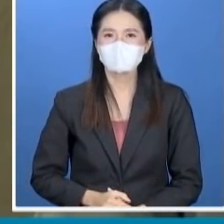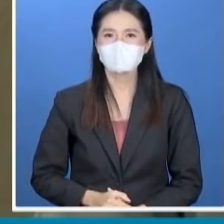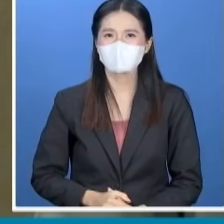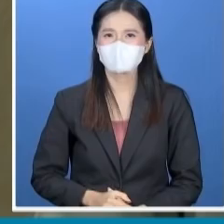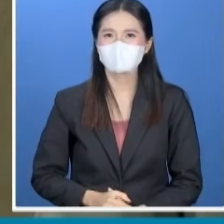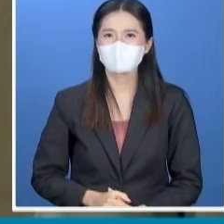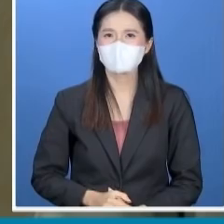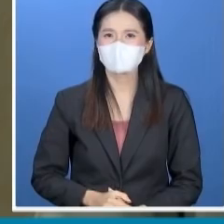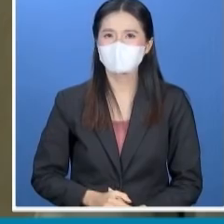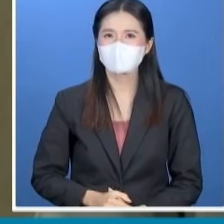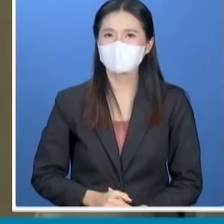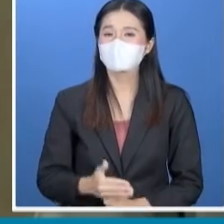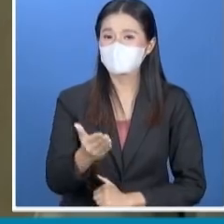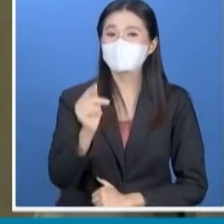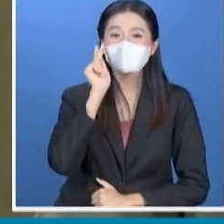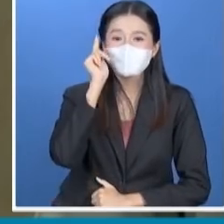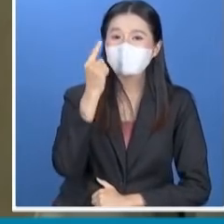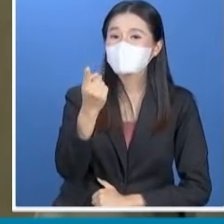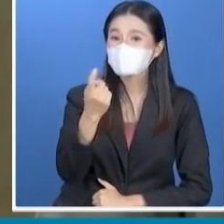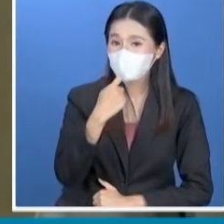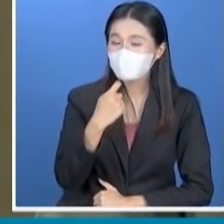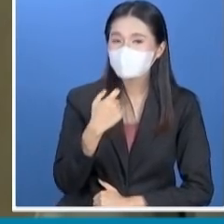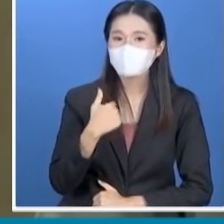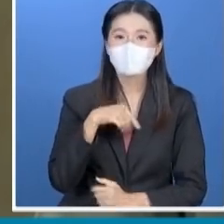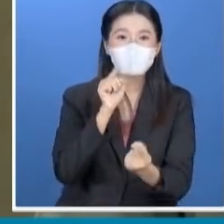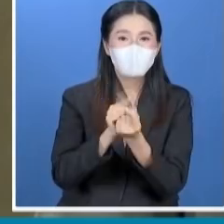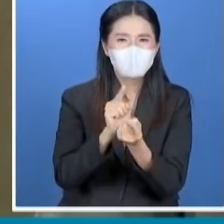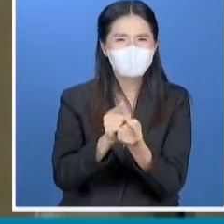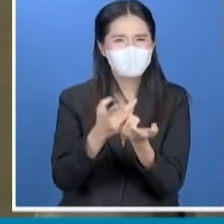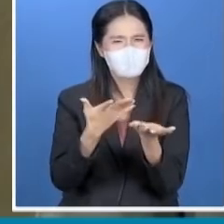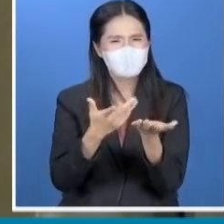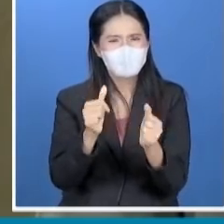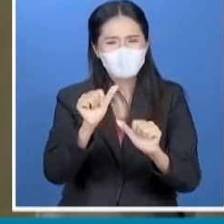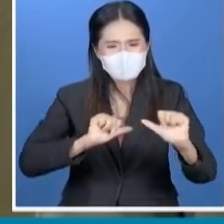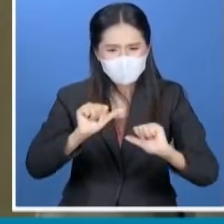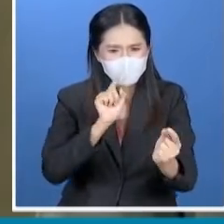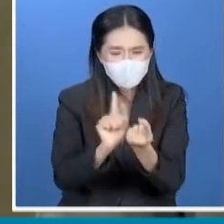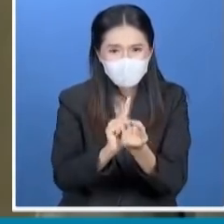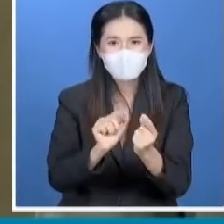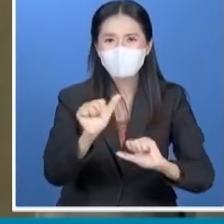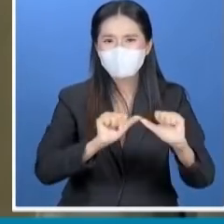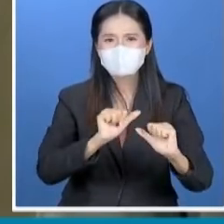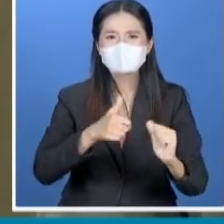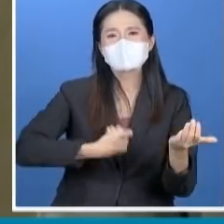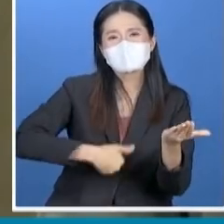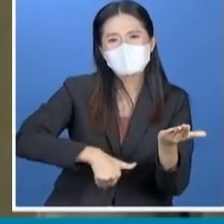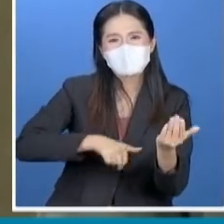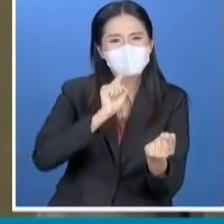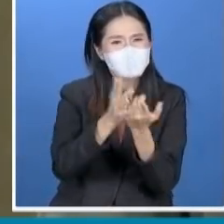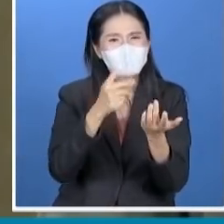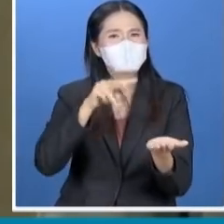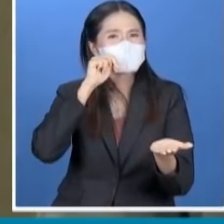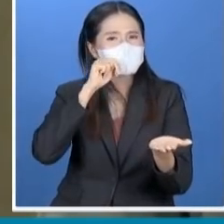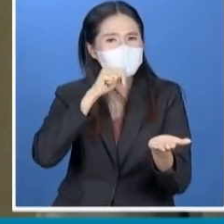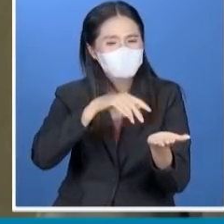ตรงที่น้องนักข่าวที่ถามล่าสุดว่าพบสารอะไรเนี่ยมันไม่พบหรอกครับเพราะสารยูเรียน่ะมันละลาย